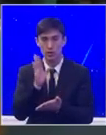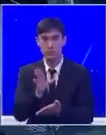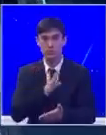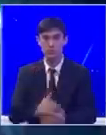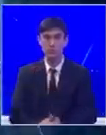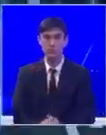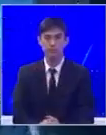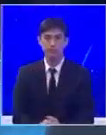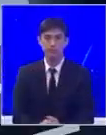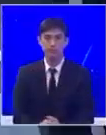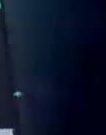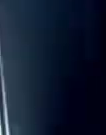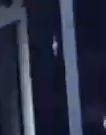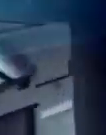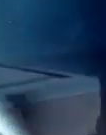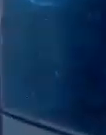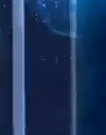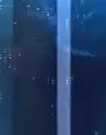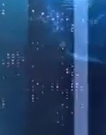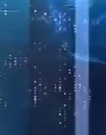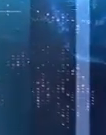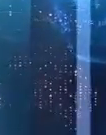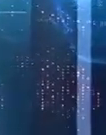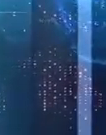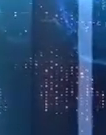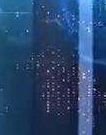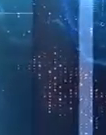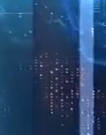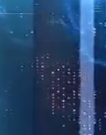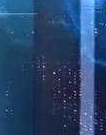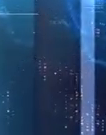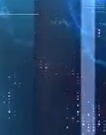жеткізді. Камшат Мұхамеджан, Абзал Нүсіп, Жетісу арнасы, Балқаш ауданынан.